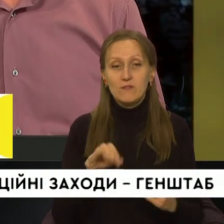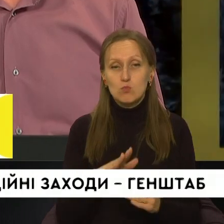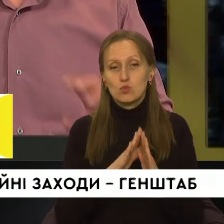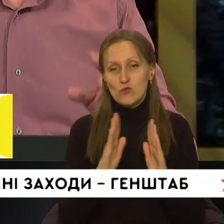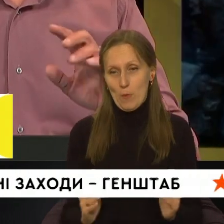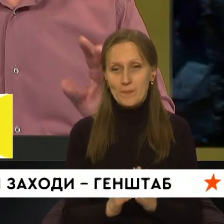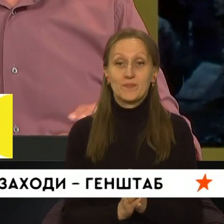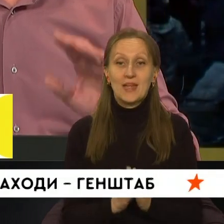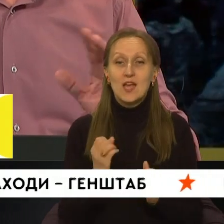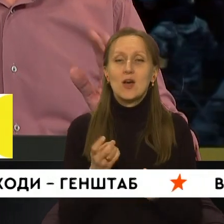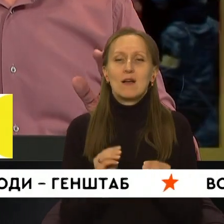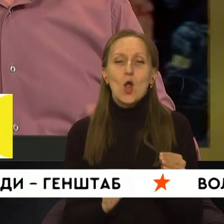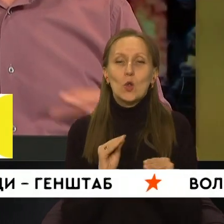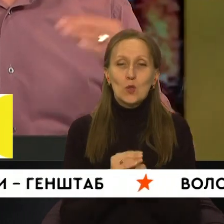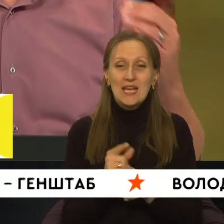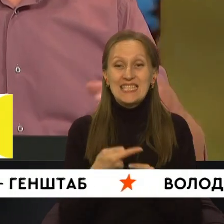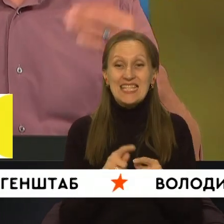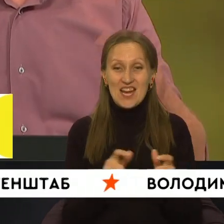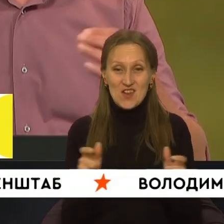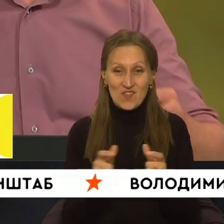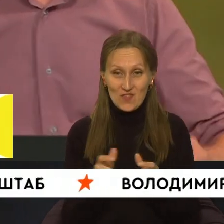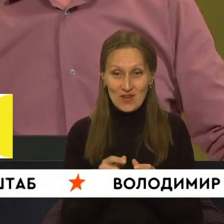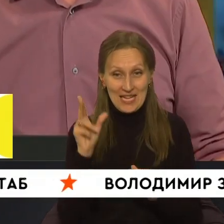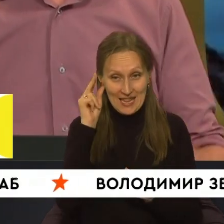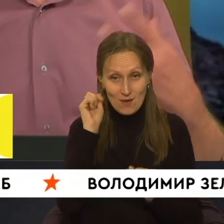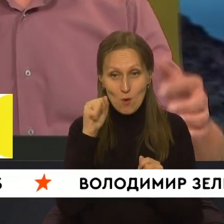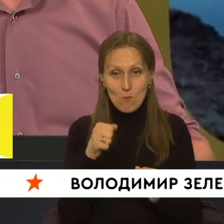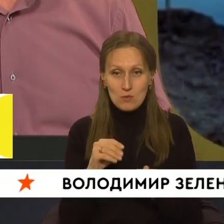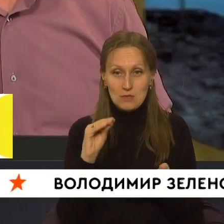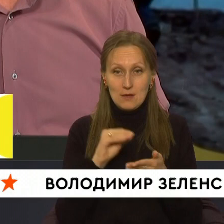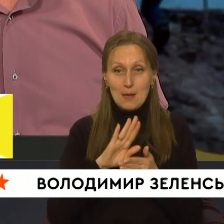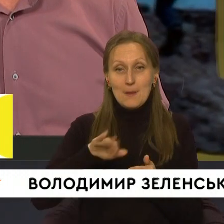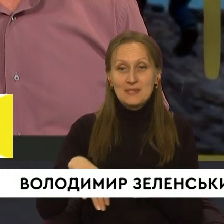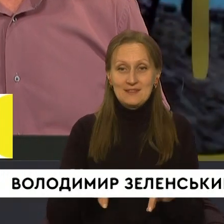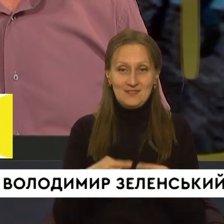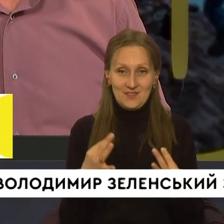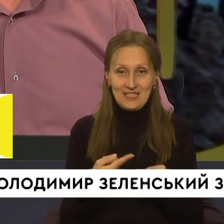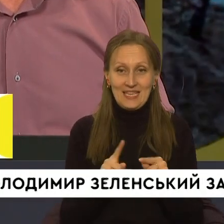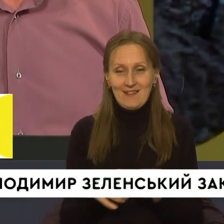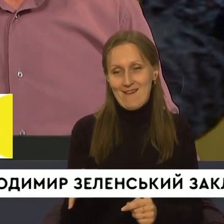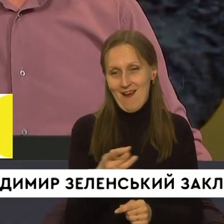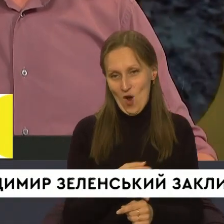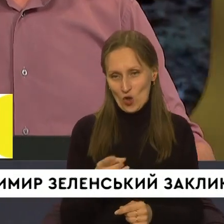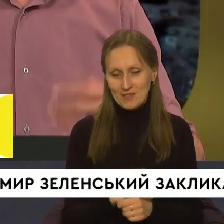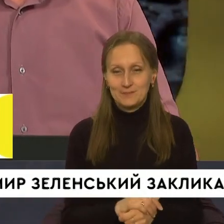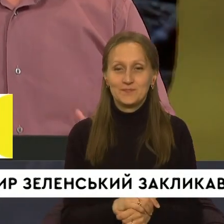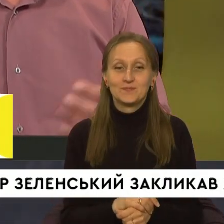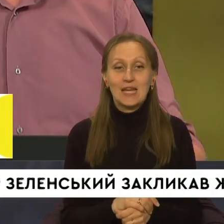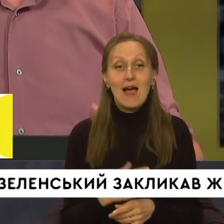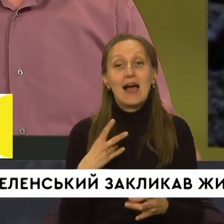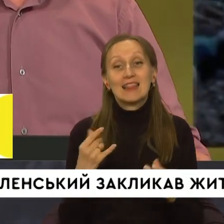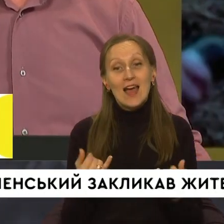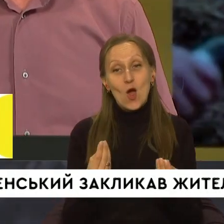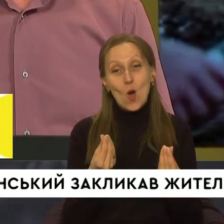вдома. Так, якщо можна, я лише додам, що ці квитки, дату можна буде проставити після деокупації цих регіонів. От, а